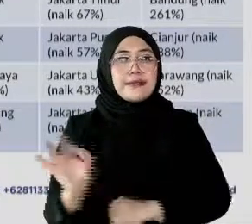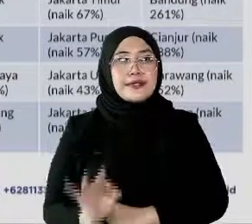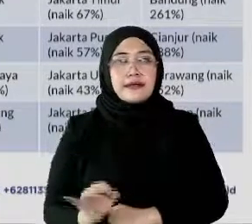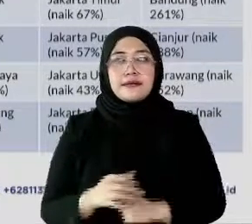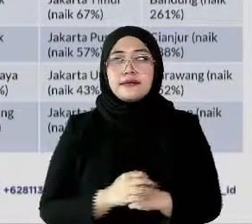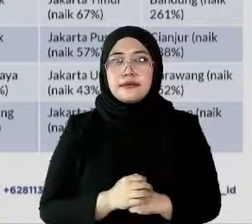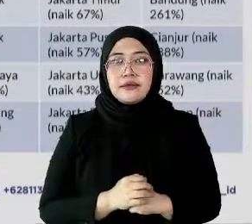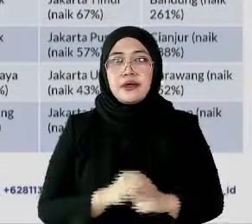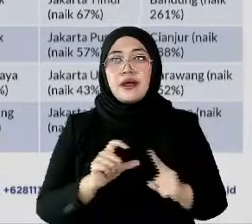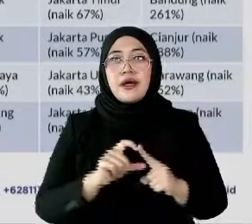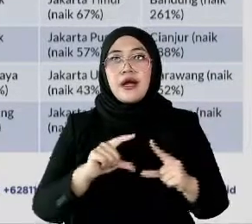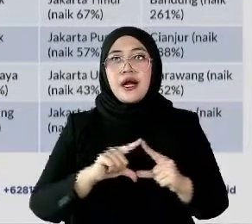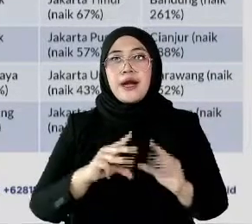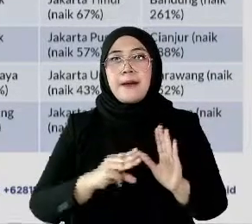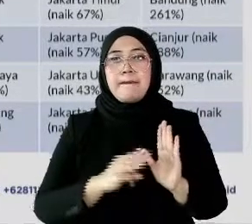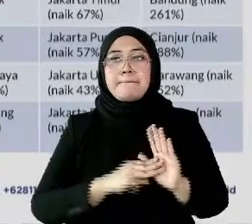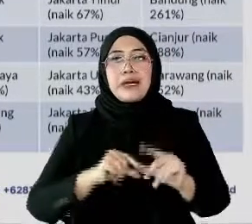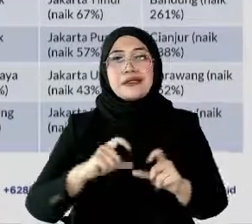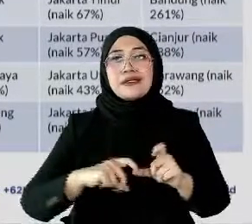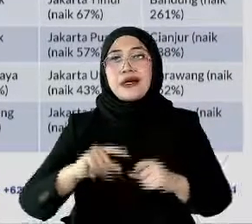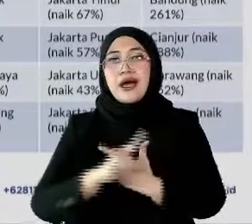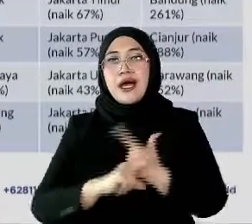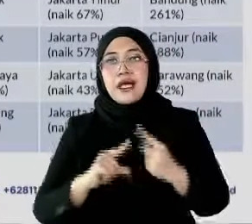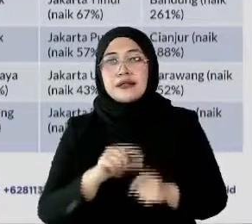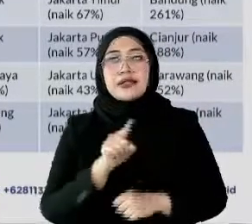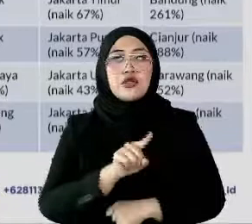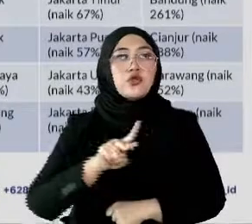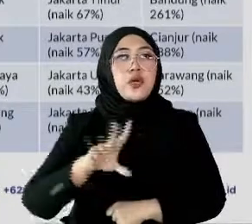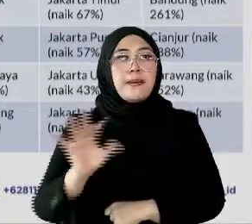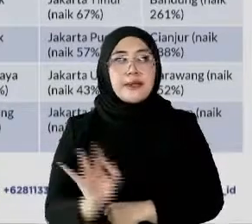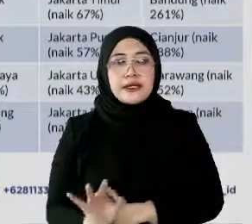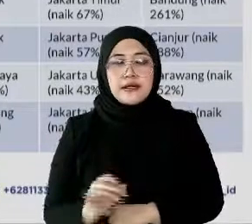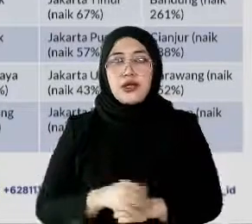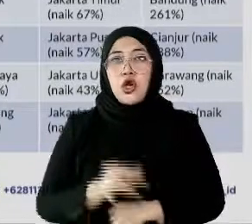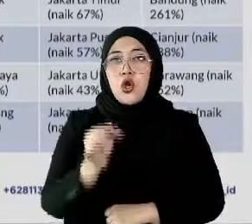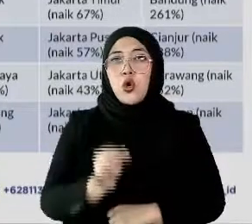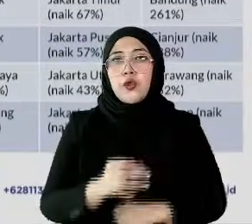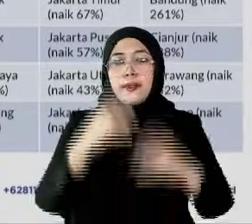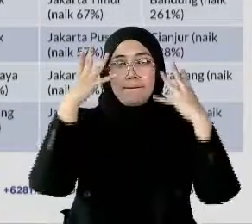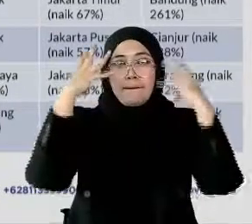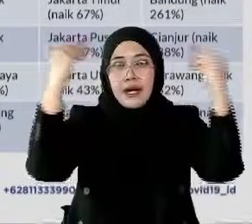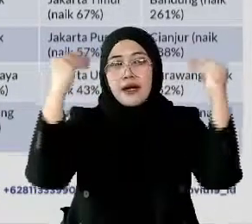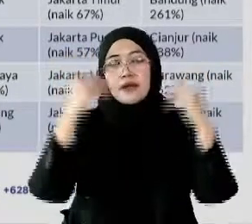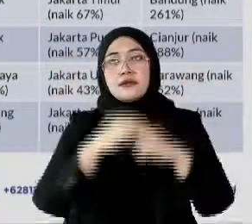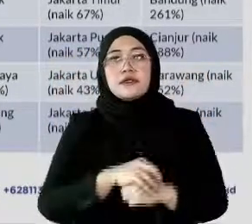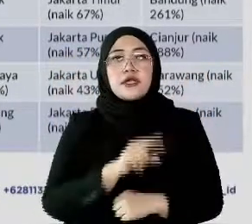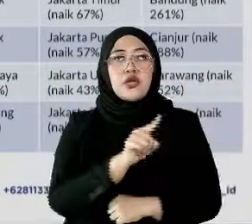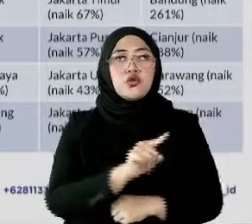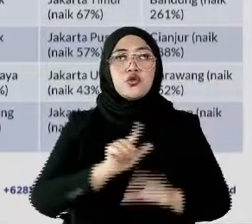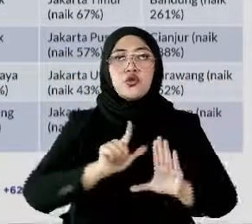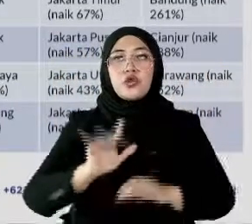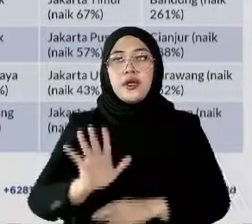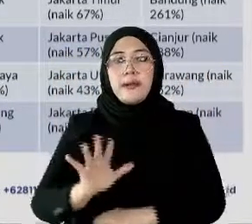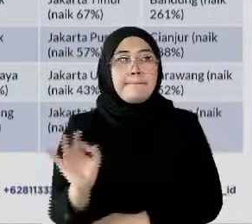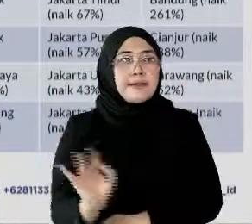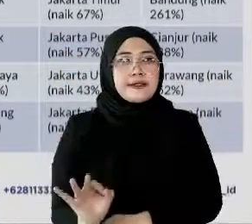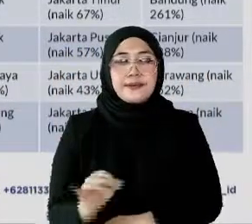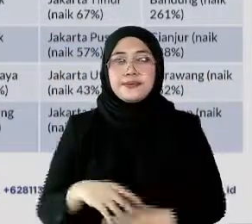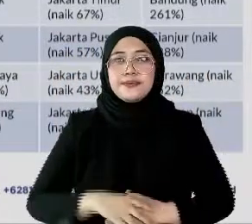persen Dharmasraya naik 125 persen dan kota Padang naik 75%